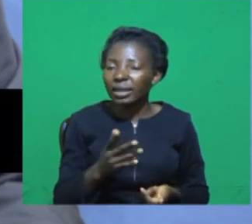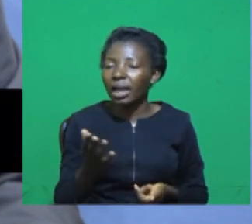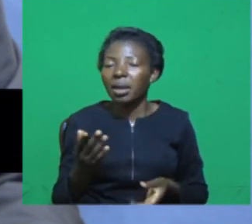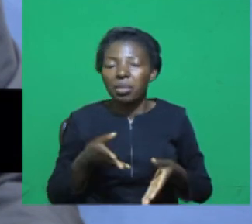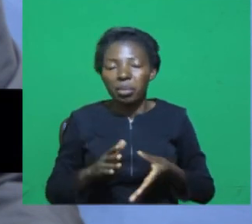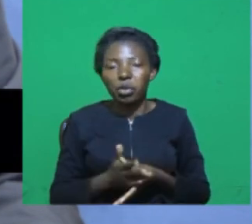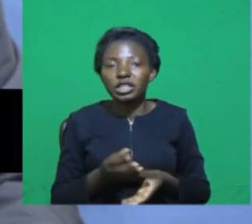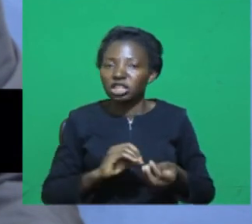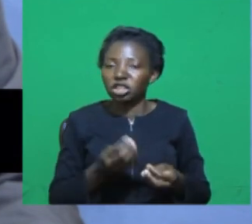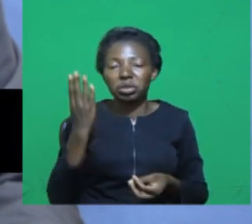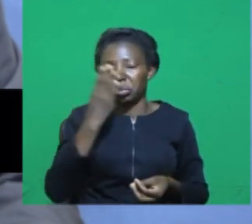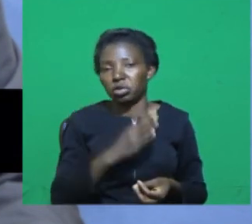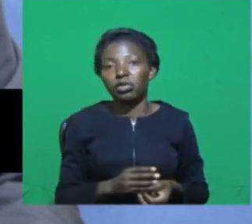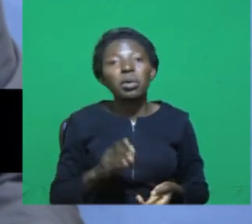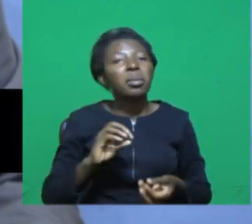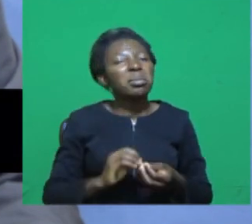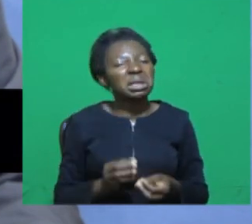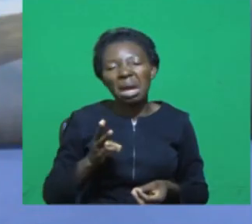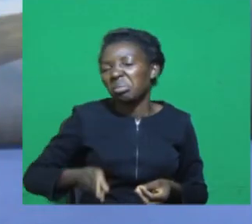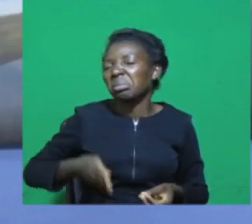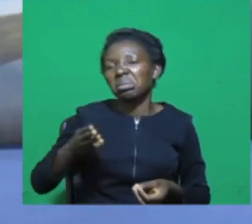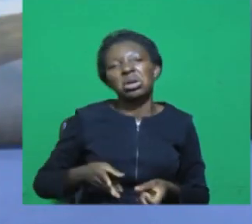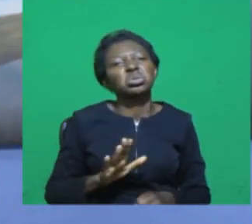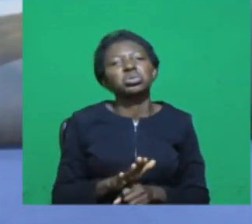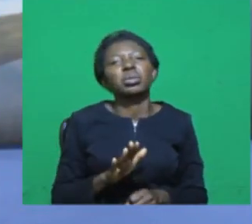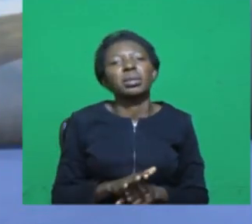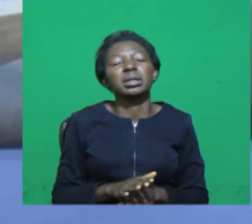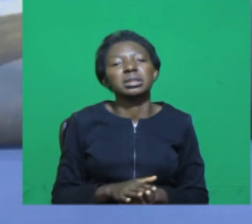maqualities aanga ainayo yakaita kuti aite pride.